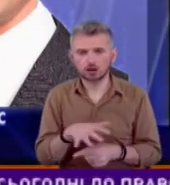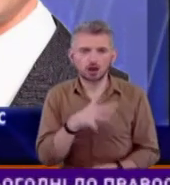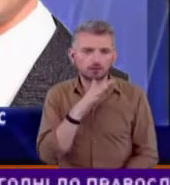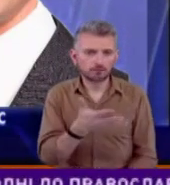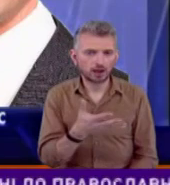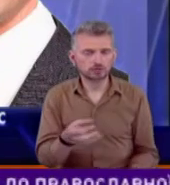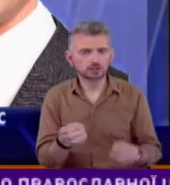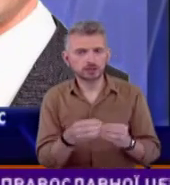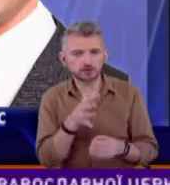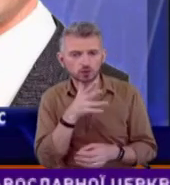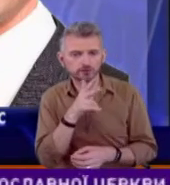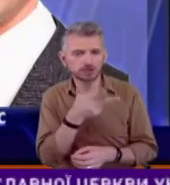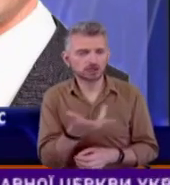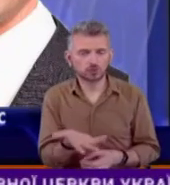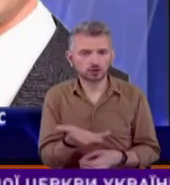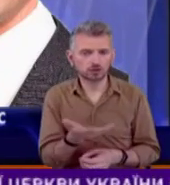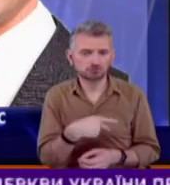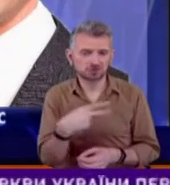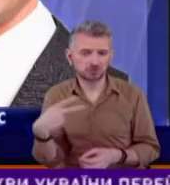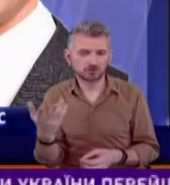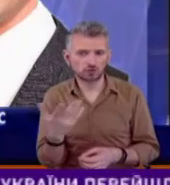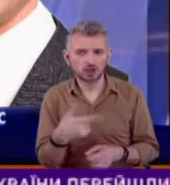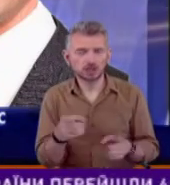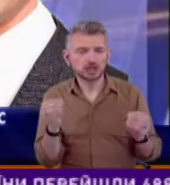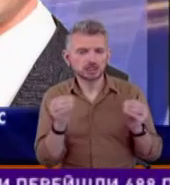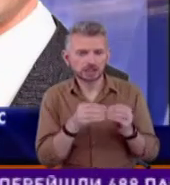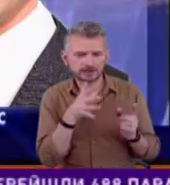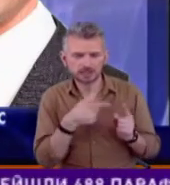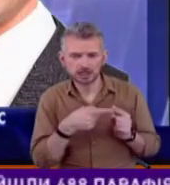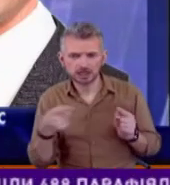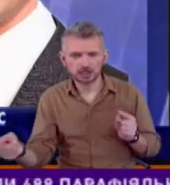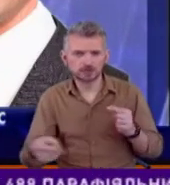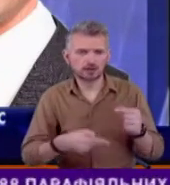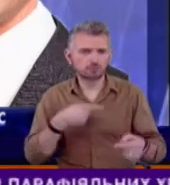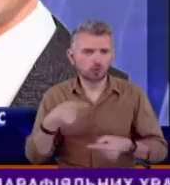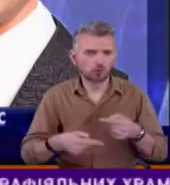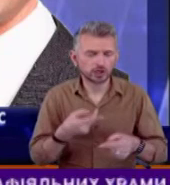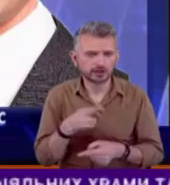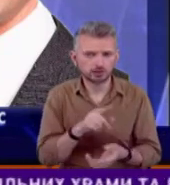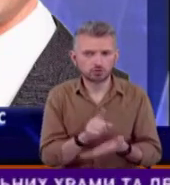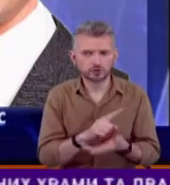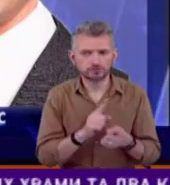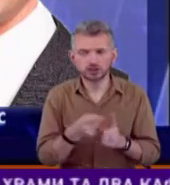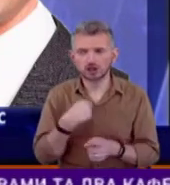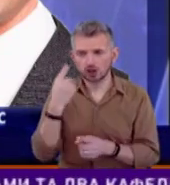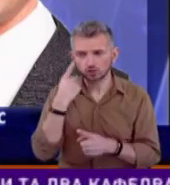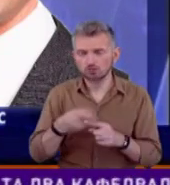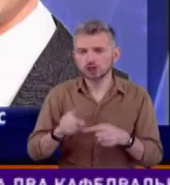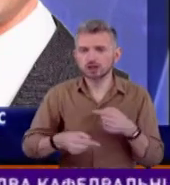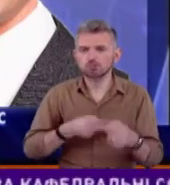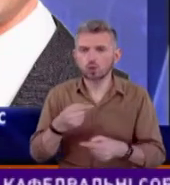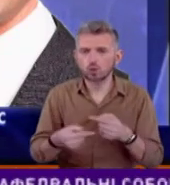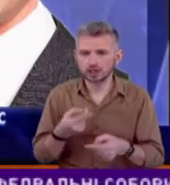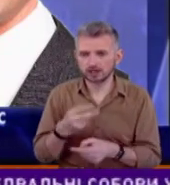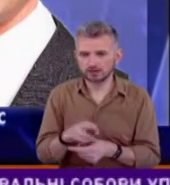років, 10, 3 роки, ну плюс-мінус. Це десятиліття чи це покоління повинні змінитися? Я думаю, що це покоління.